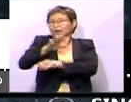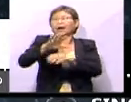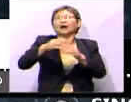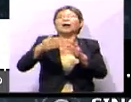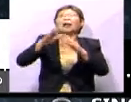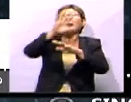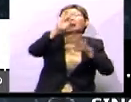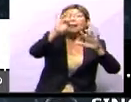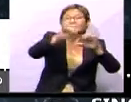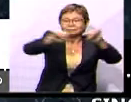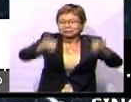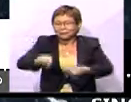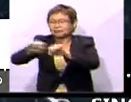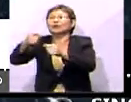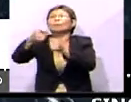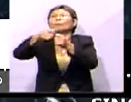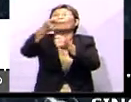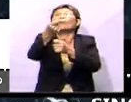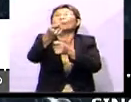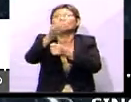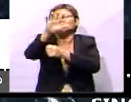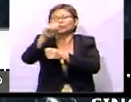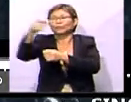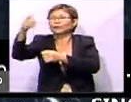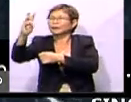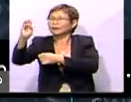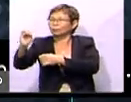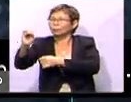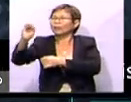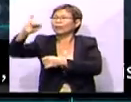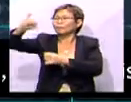stesen dengan anggaran kos pembinaan 50 hingga 60 bilion ringgit.